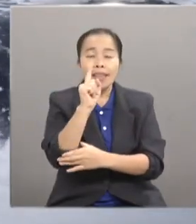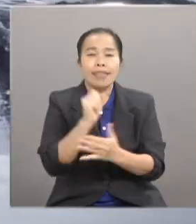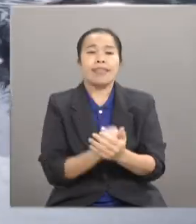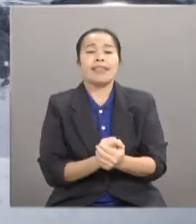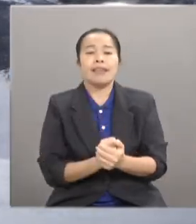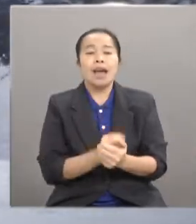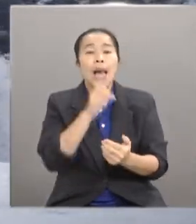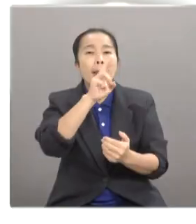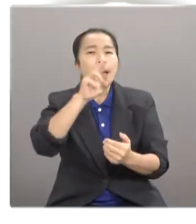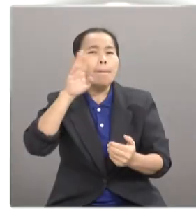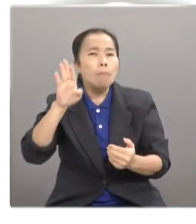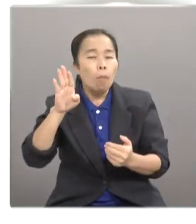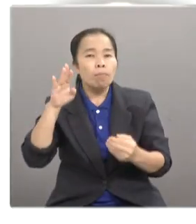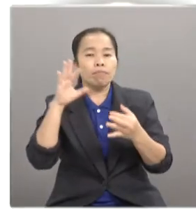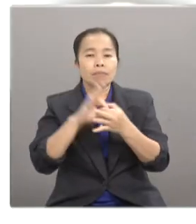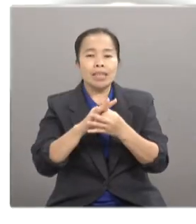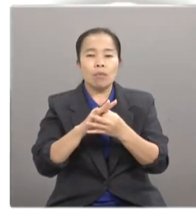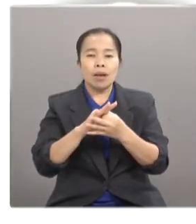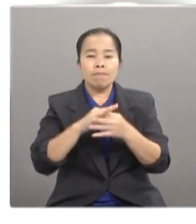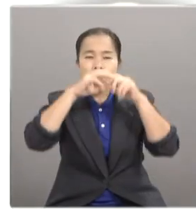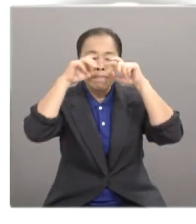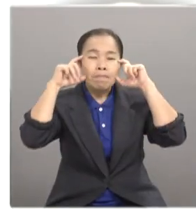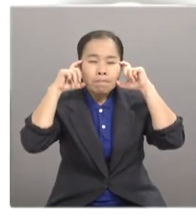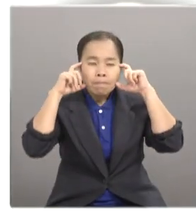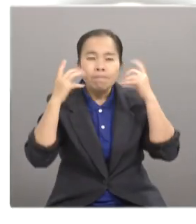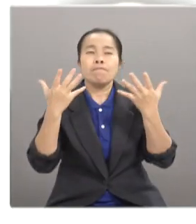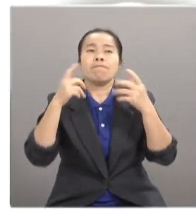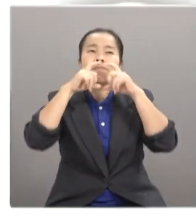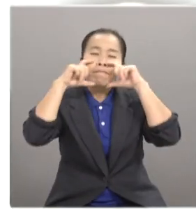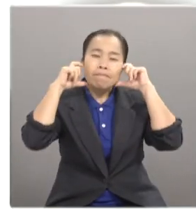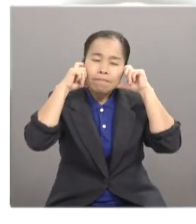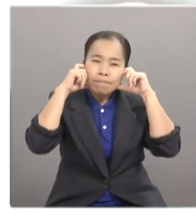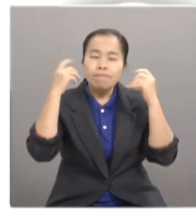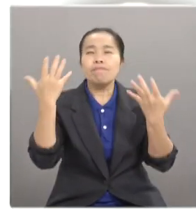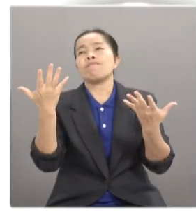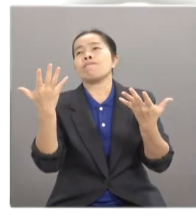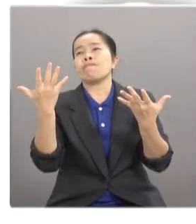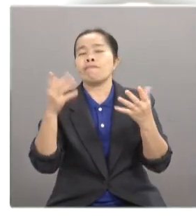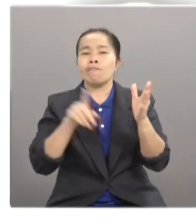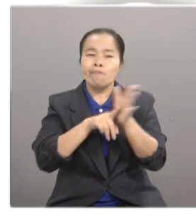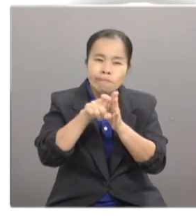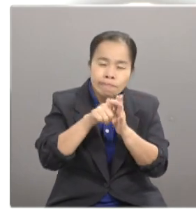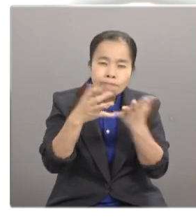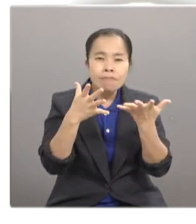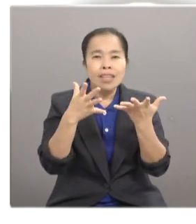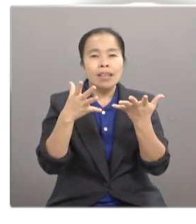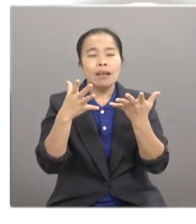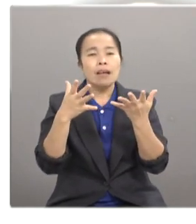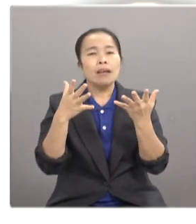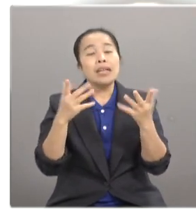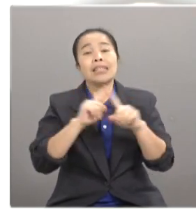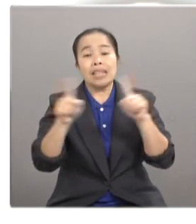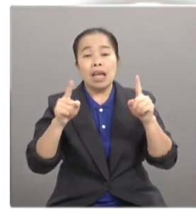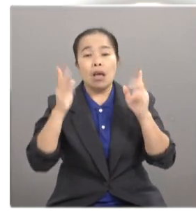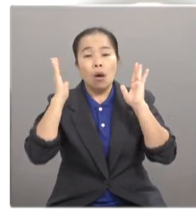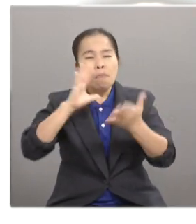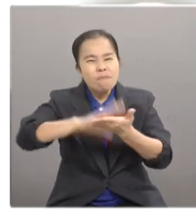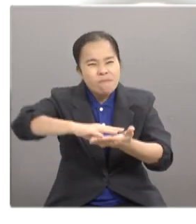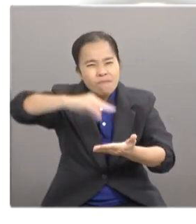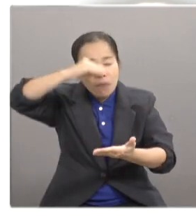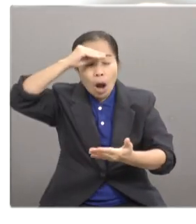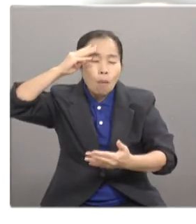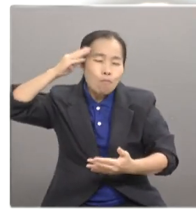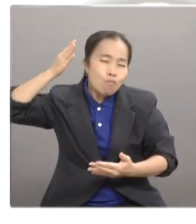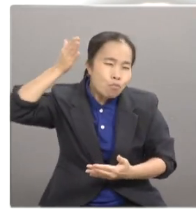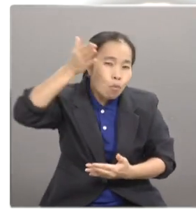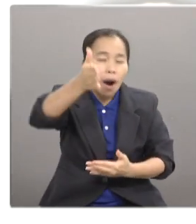ที่มากกาแ่การมองเหตุกณ COVID เป็เรื่องของภายพิบัิซึเกิข้แล้จบไปแต่ว่าผลระยะยาวของมันการ